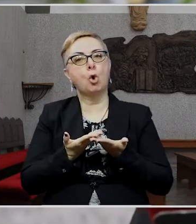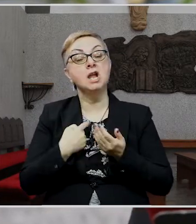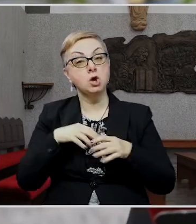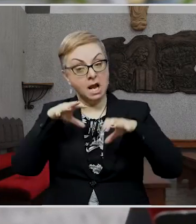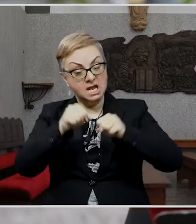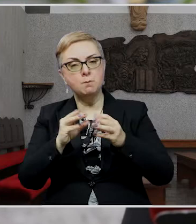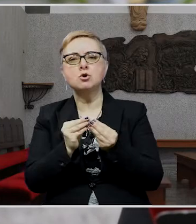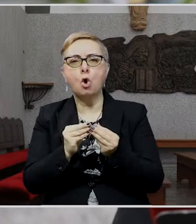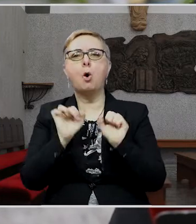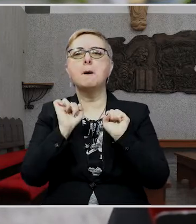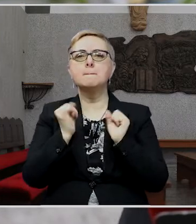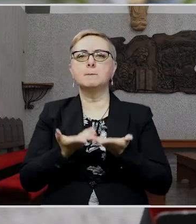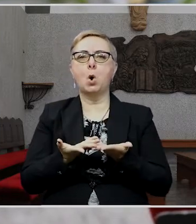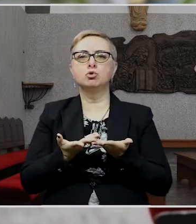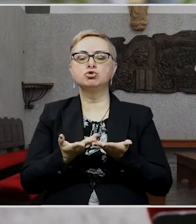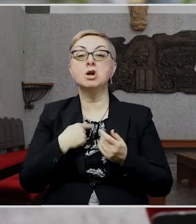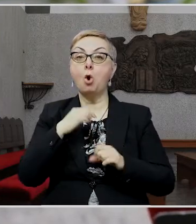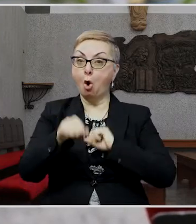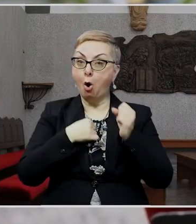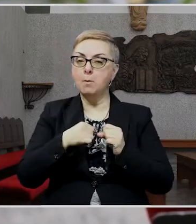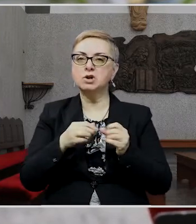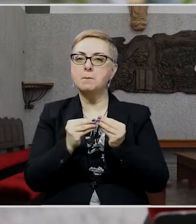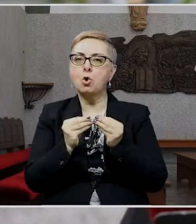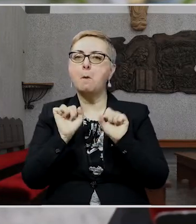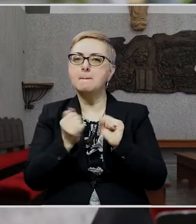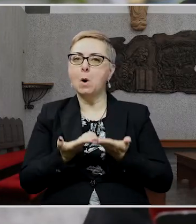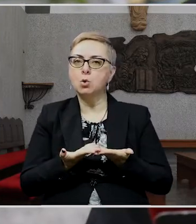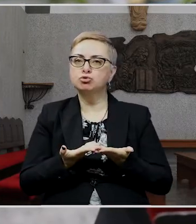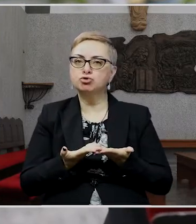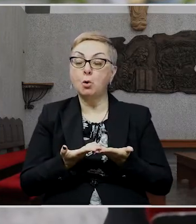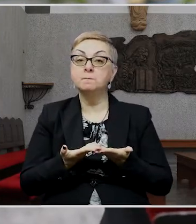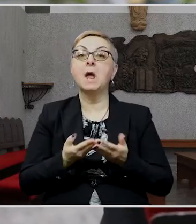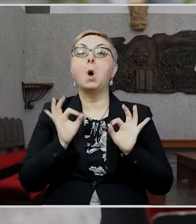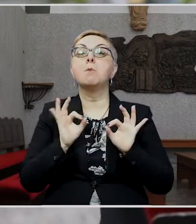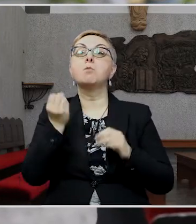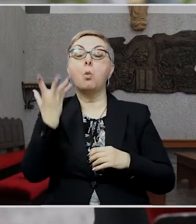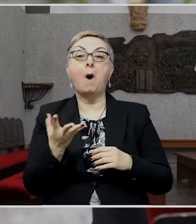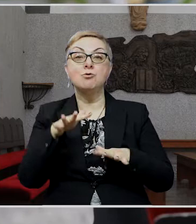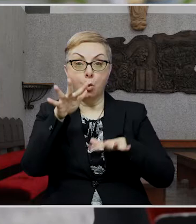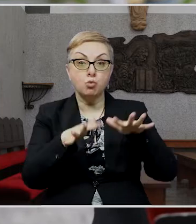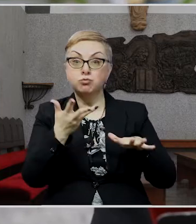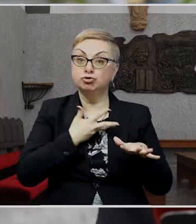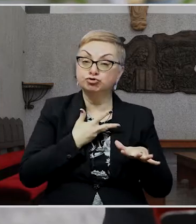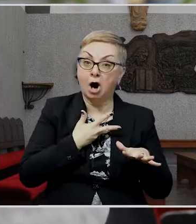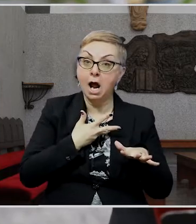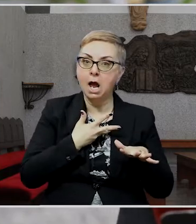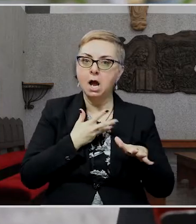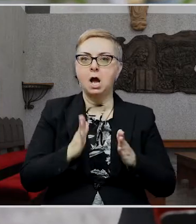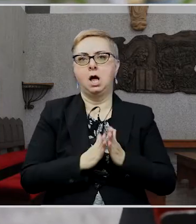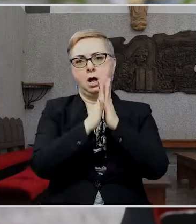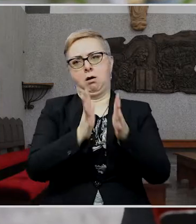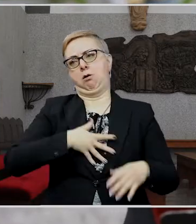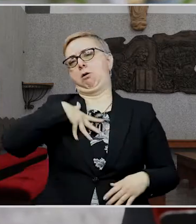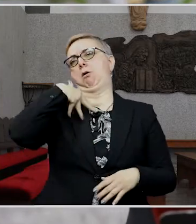impegnarmi come posso comportarmi e proprio quando ci sono quei dubbi non ci viene neppure